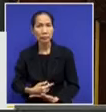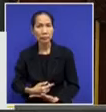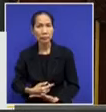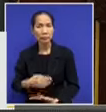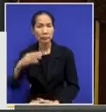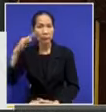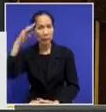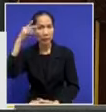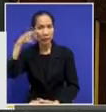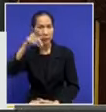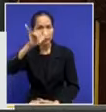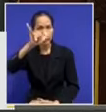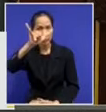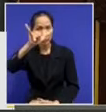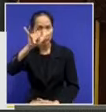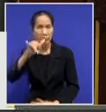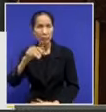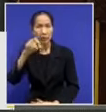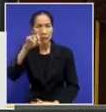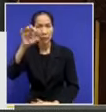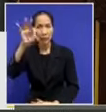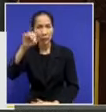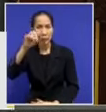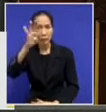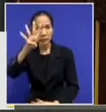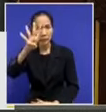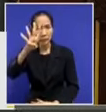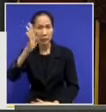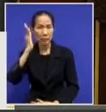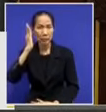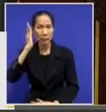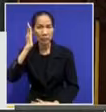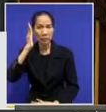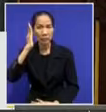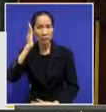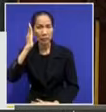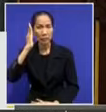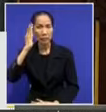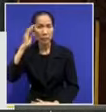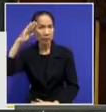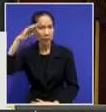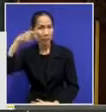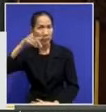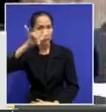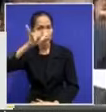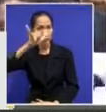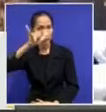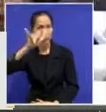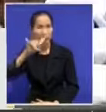พลเอกประยุทธ์จันทร์โอชาค่ะ 194นายตวงอันทชัย พลเอกประยุทธ์จันทร์โอชา